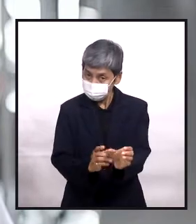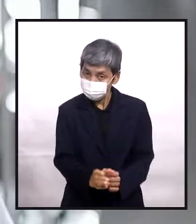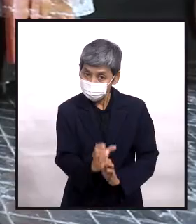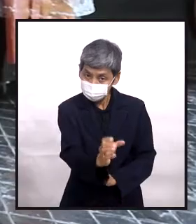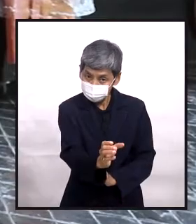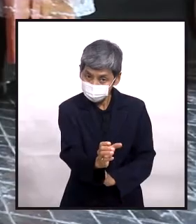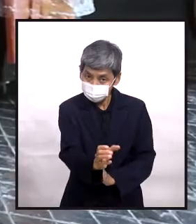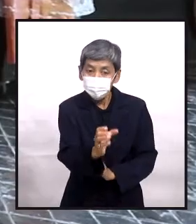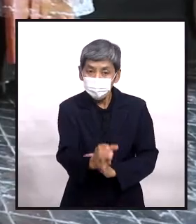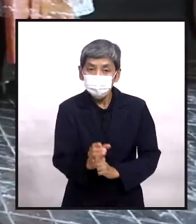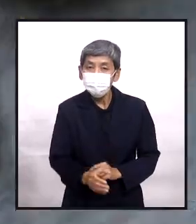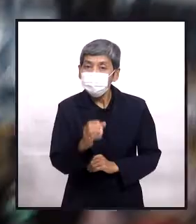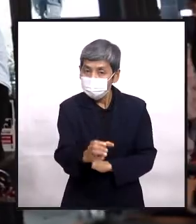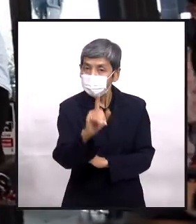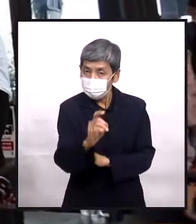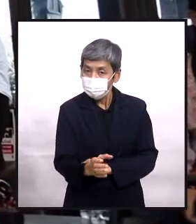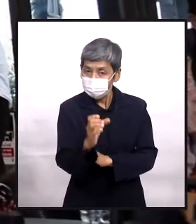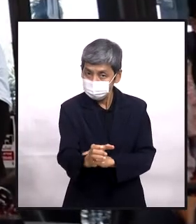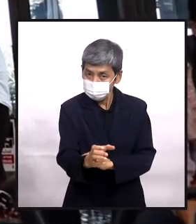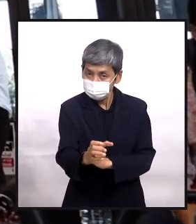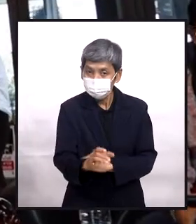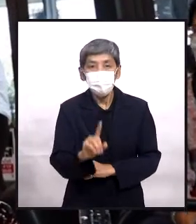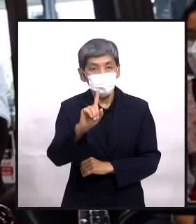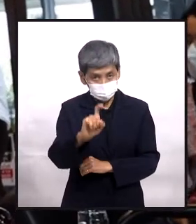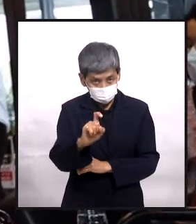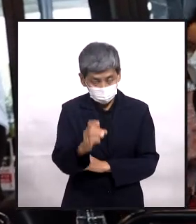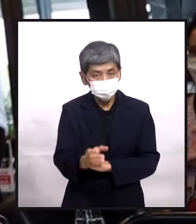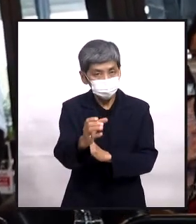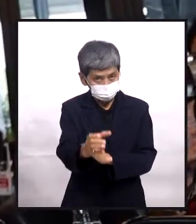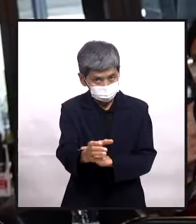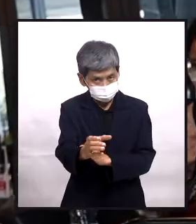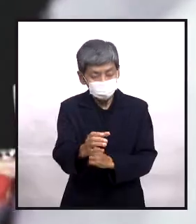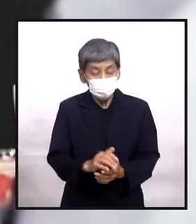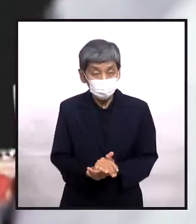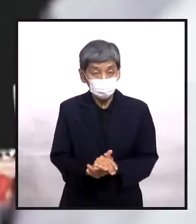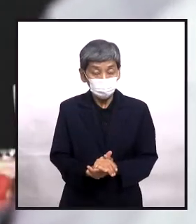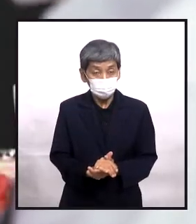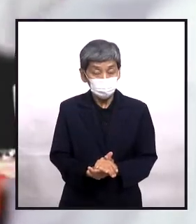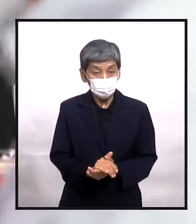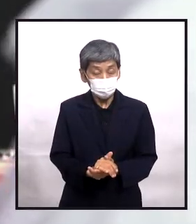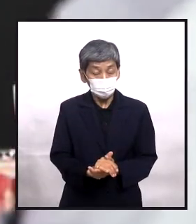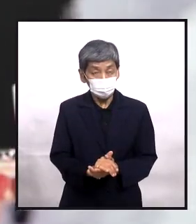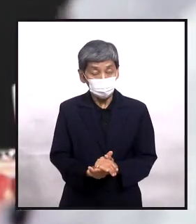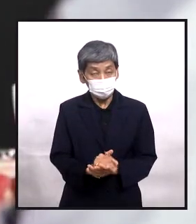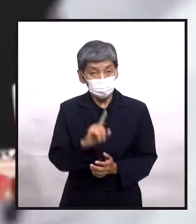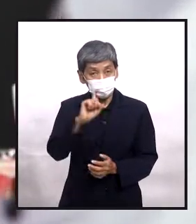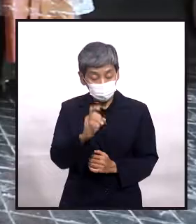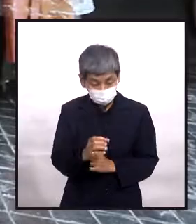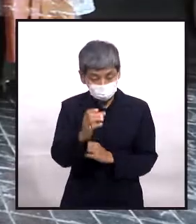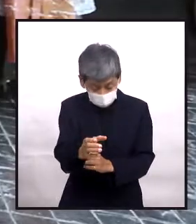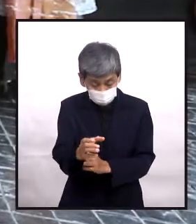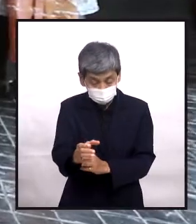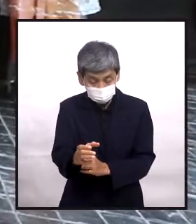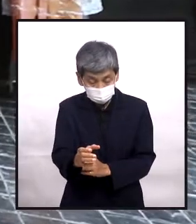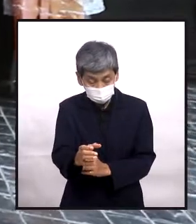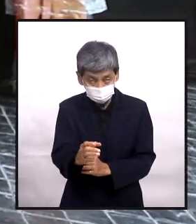ว่าอ่ะคุณอุ๋ยตายได้แล้วค่ะ ตายได้แล้วค่ะ โอ้โหจริงเหร อคุณอุ๋ย